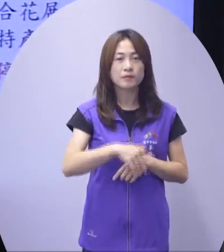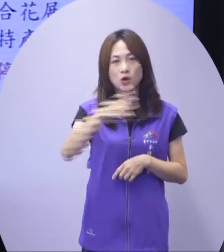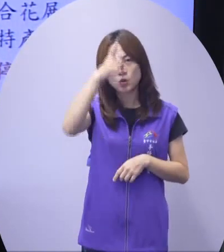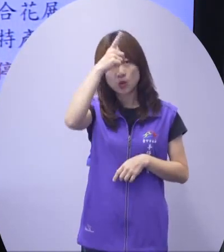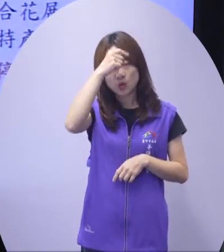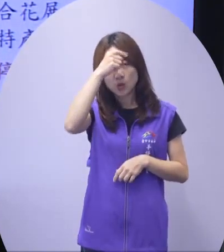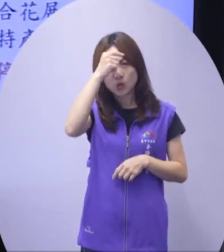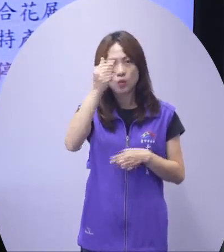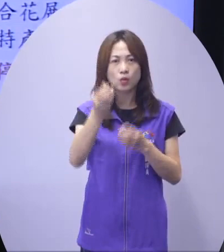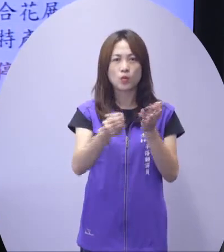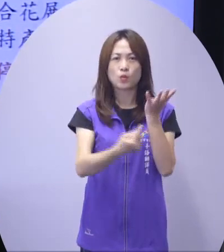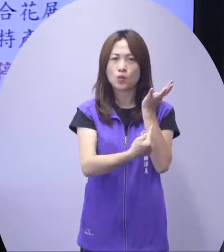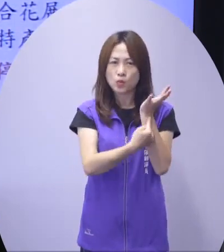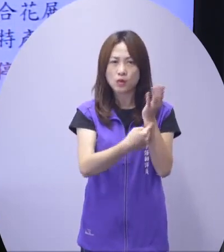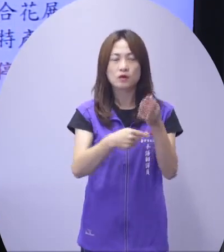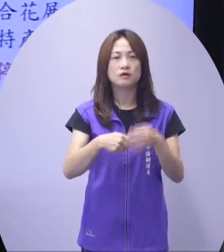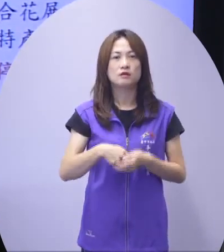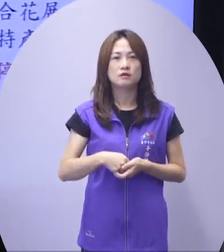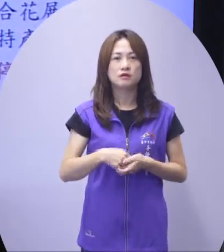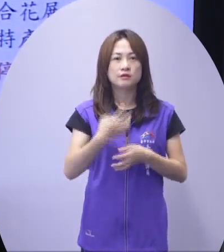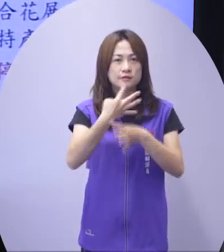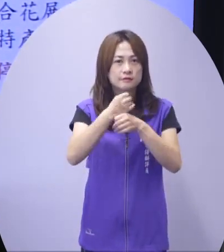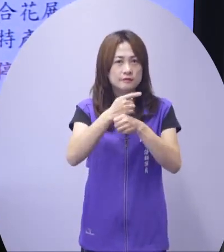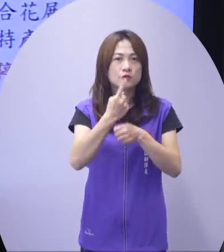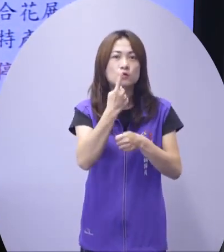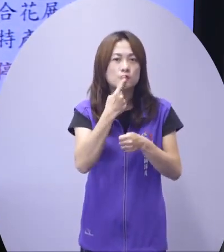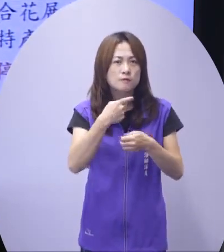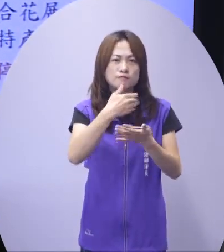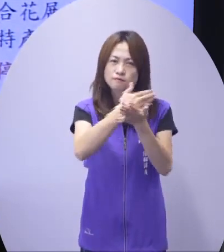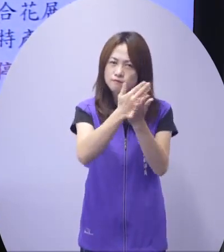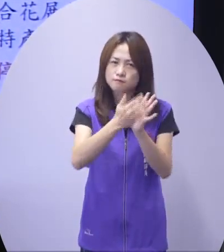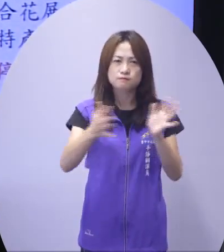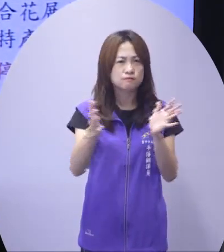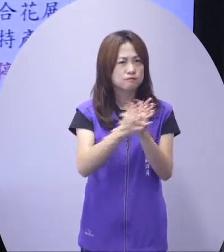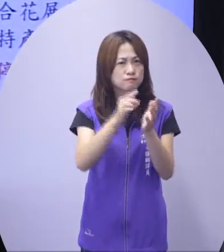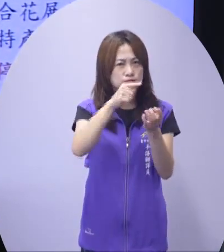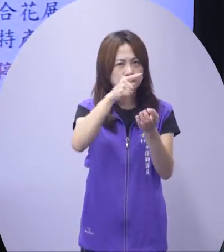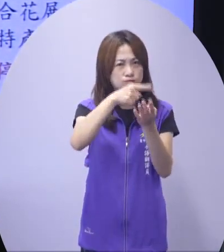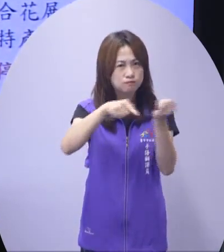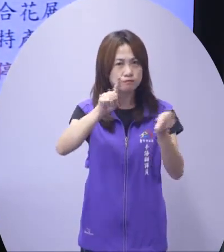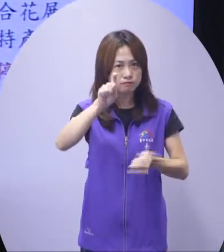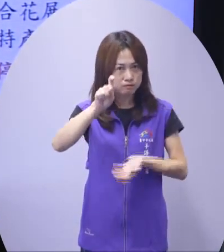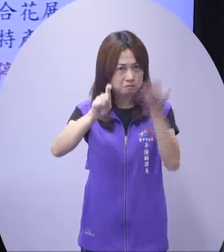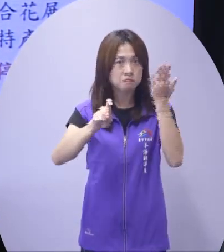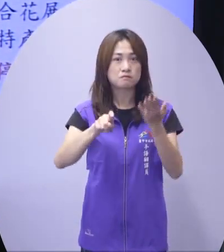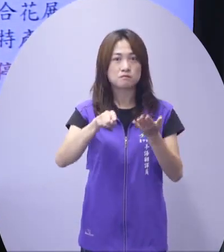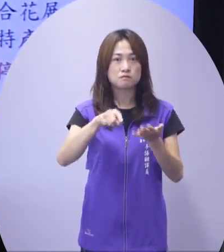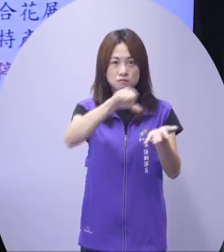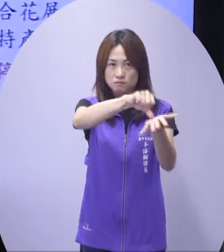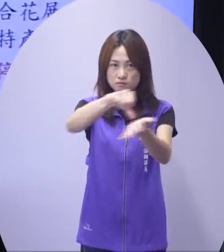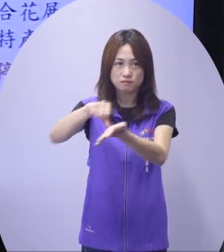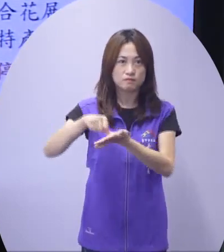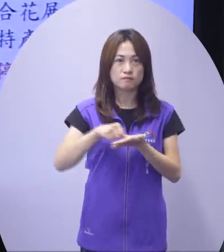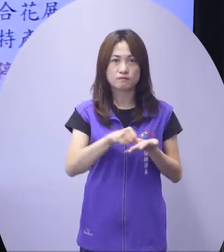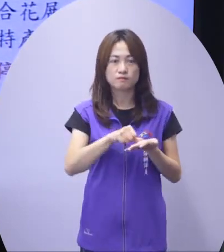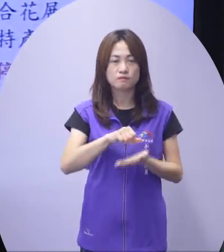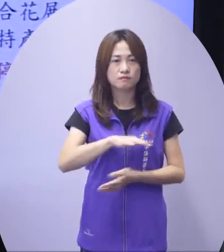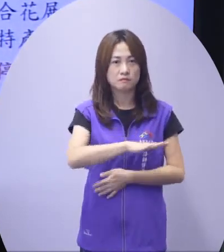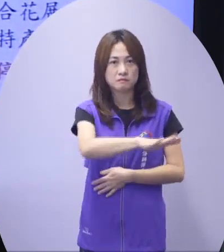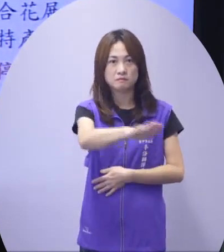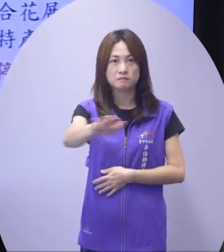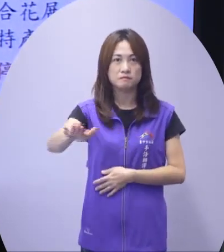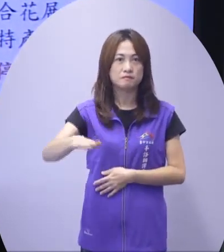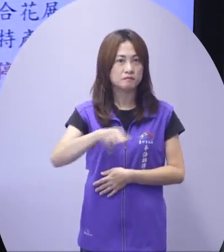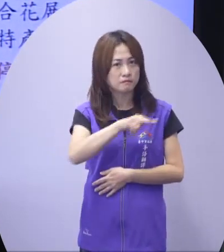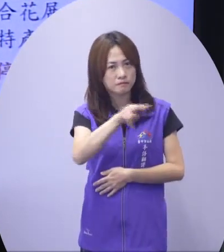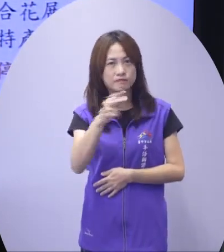色的百合，还有圣诞红、文心兰，这样十几种花卉所组成的这样的花海的景观，所以会非常非